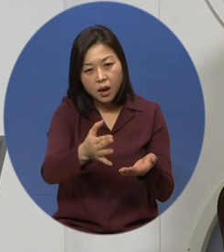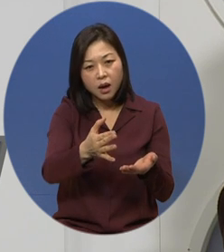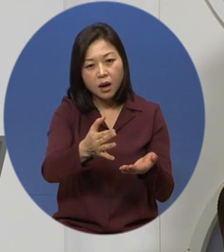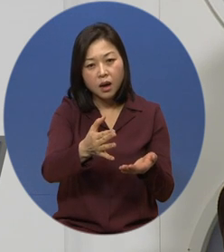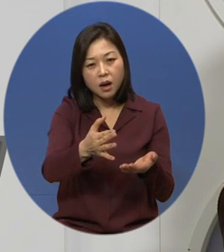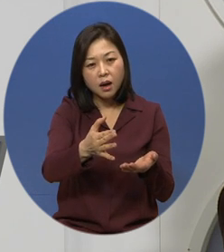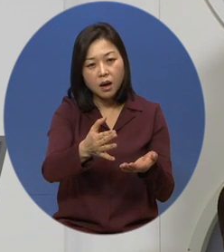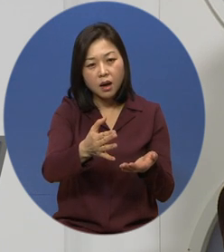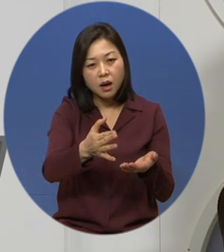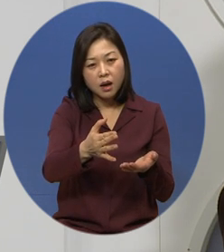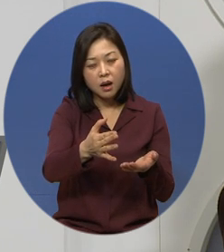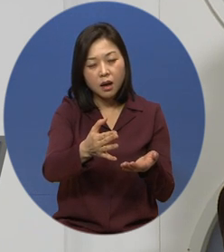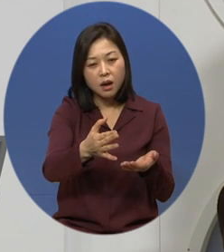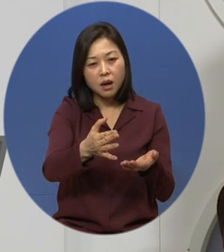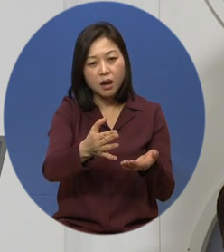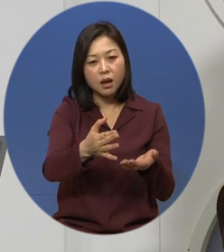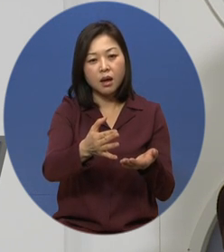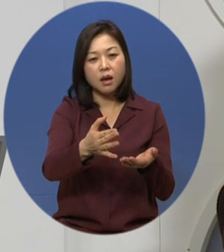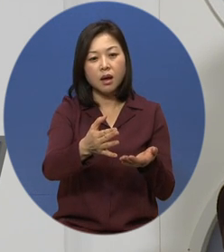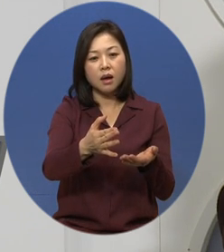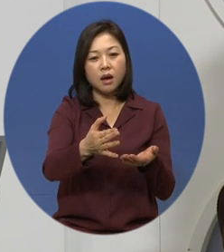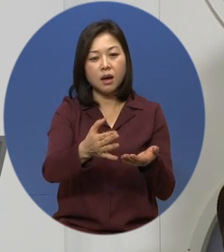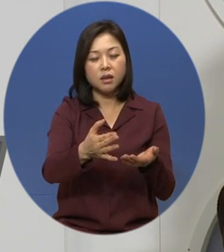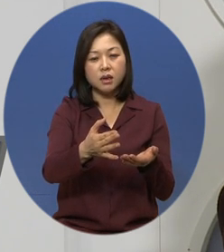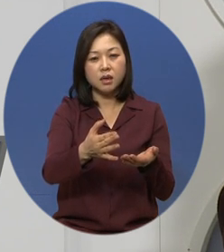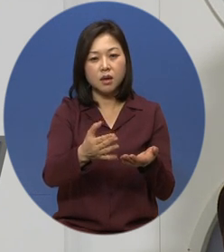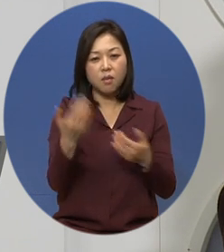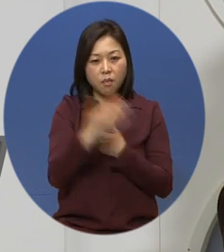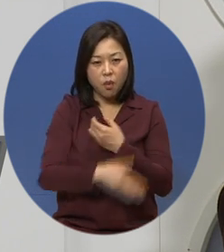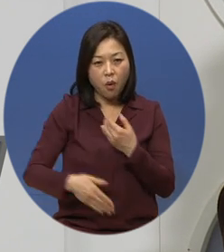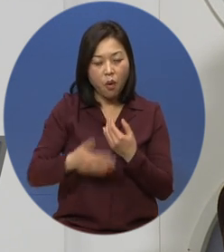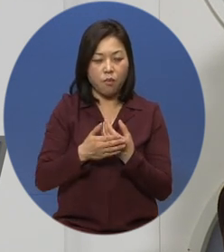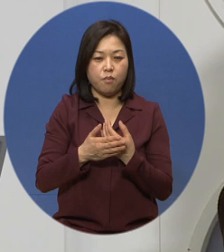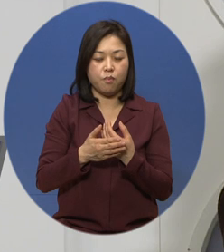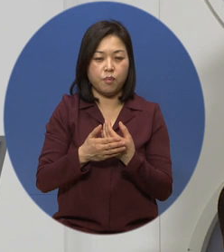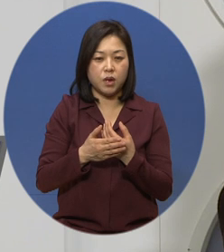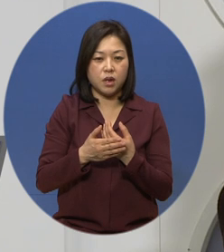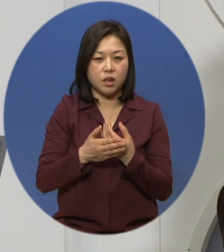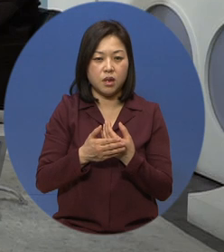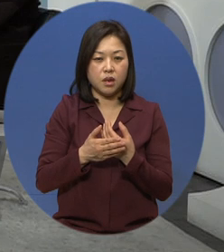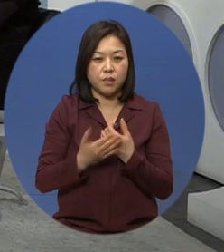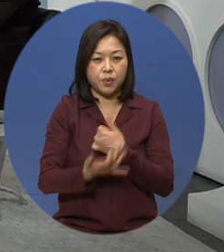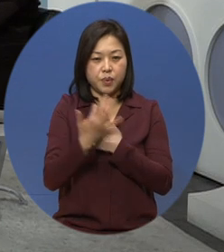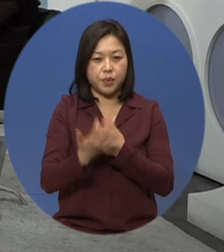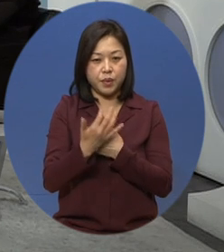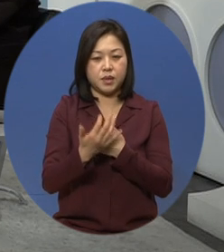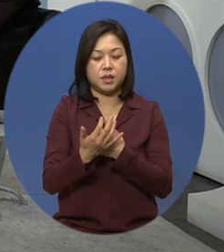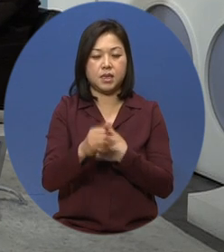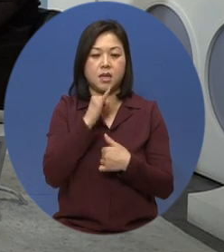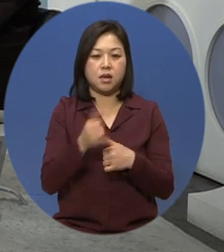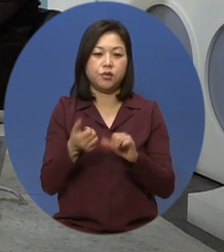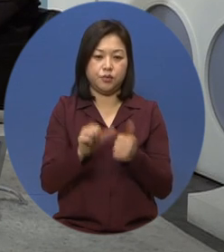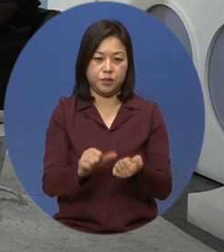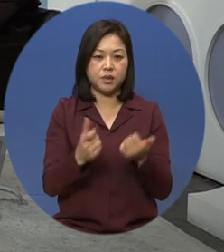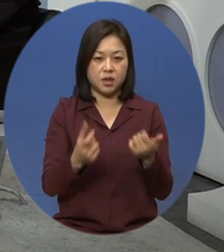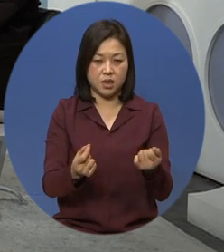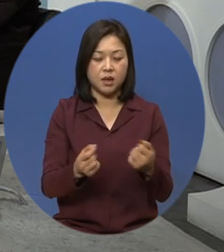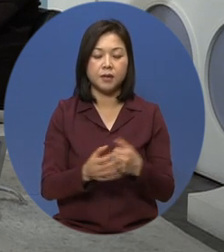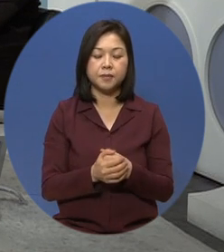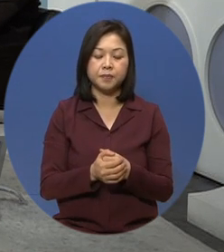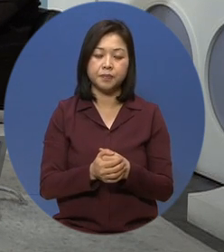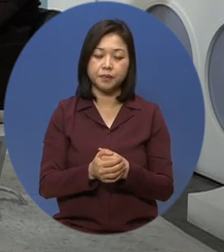아 어 분신자살 하게 됩니다 그런 영암 아예 예 굉장히 좀